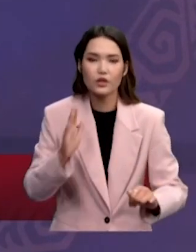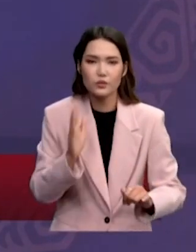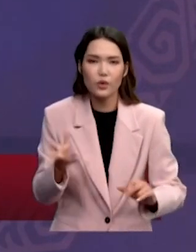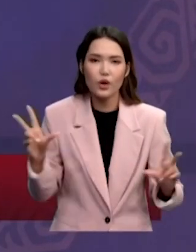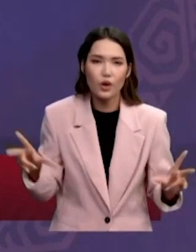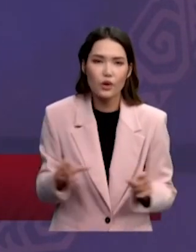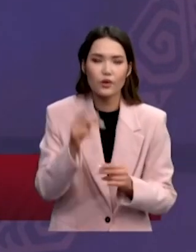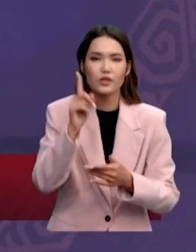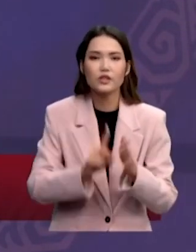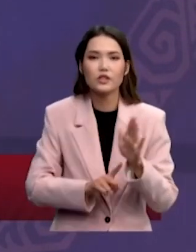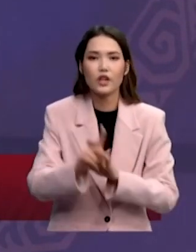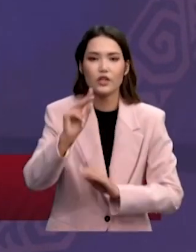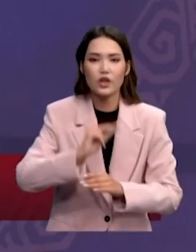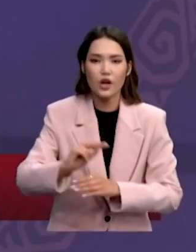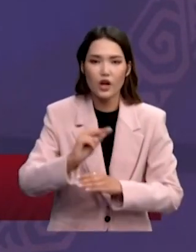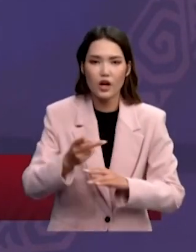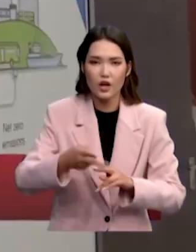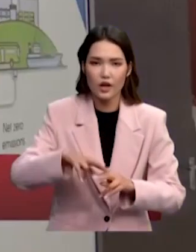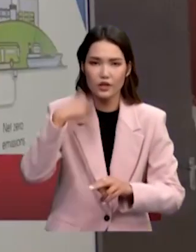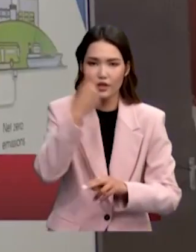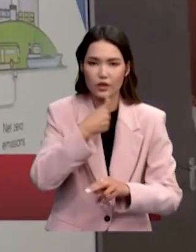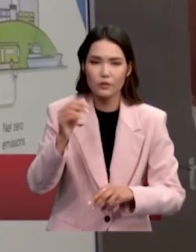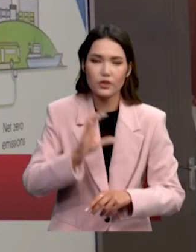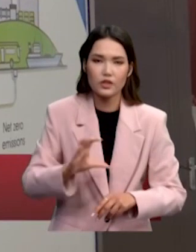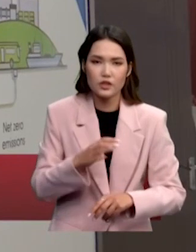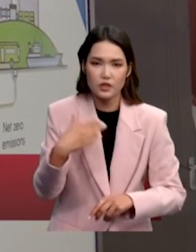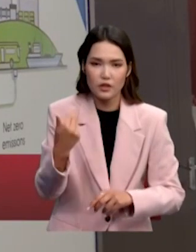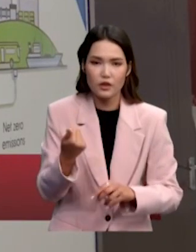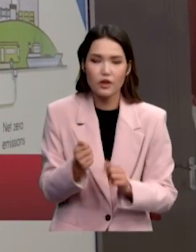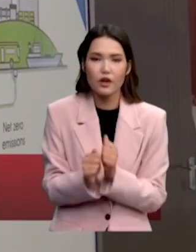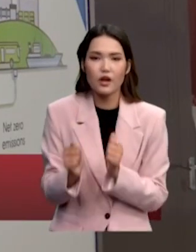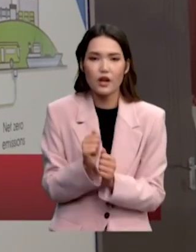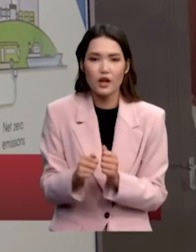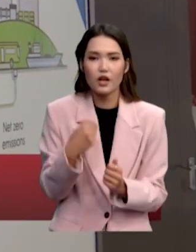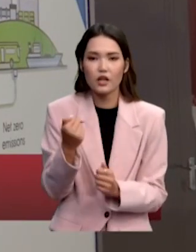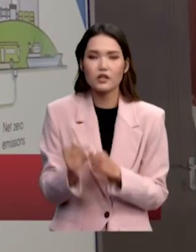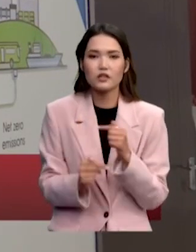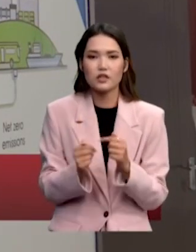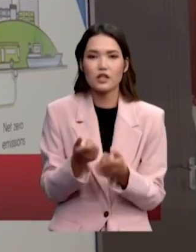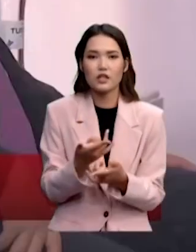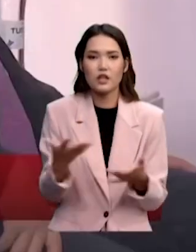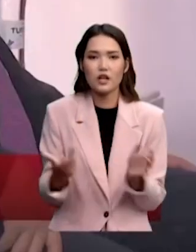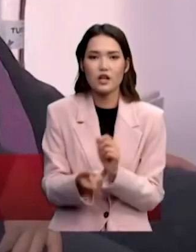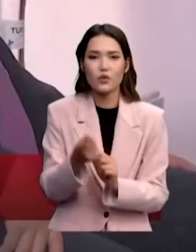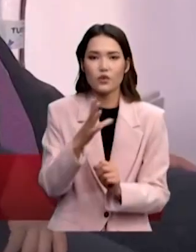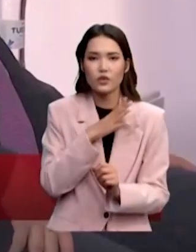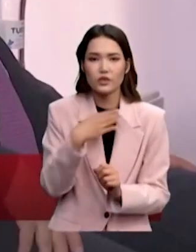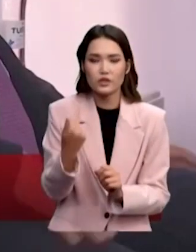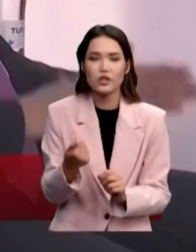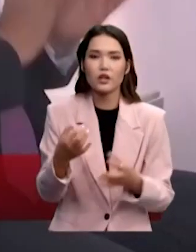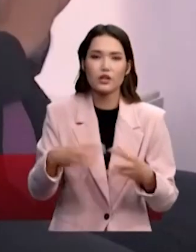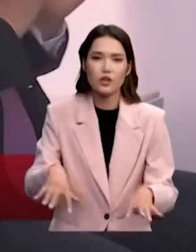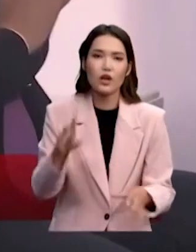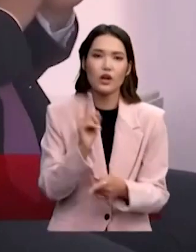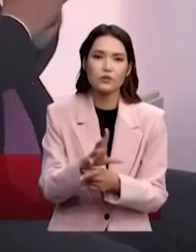успешного начала обучения в сентябре этого года. Зеленый водород является топливом для самых разных потребителей и энергоносителем для